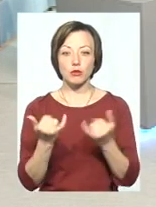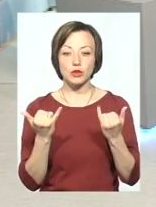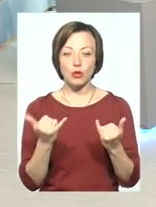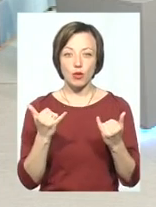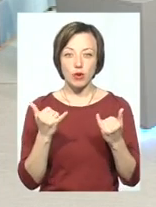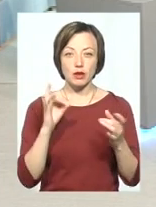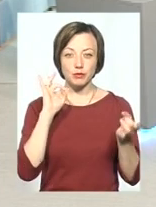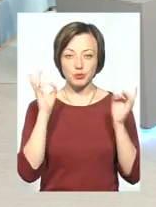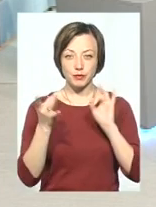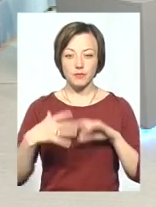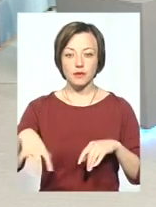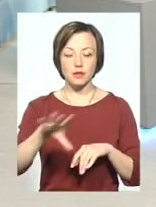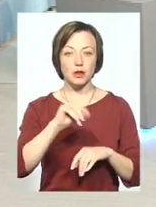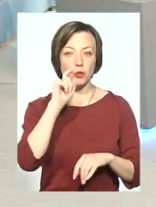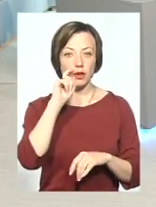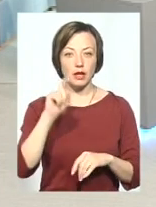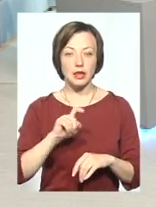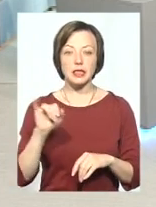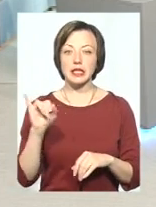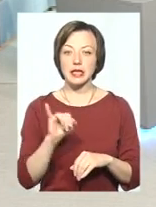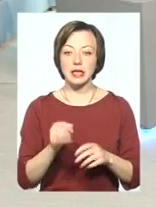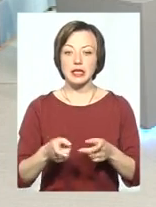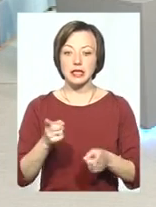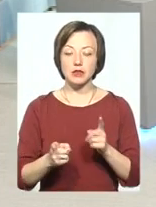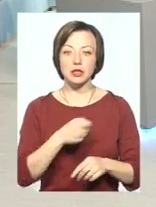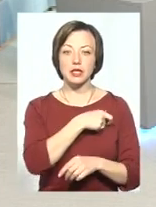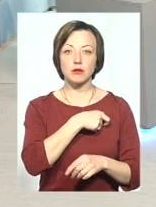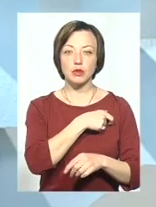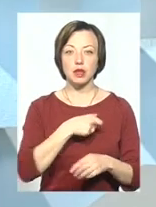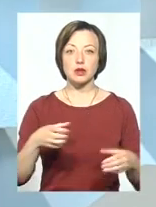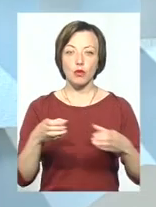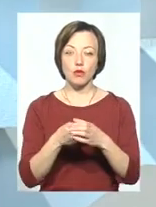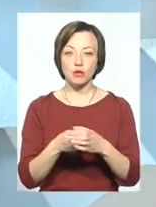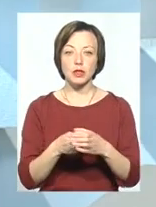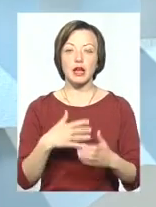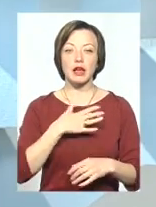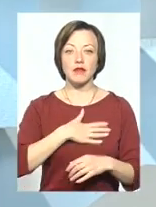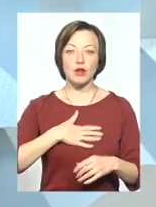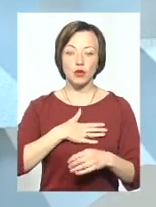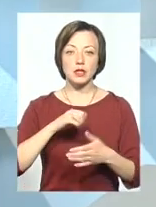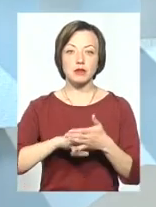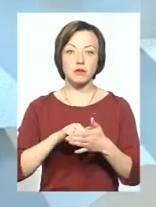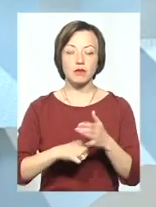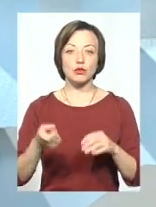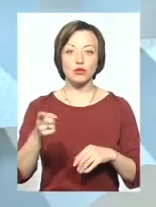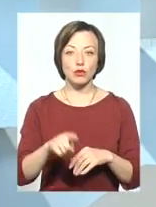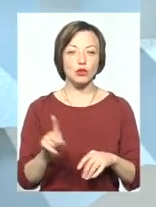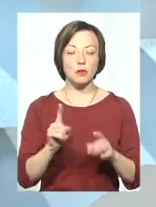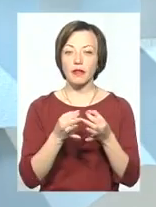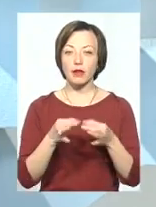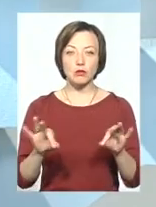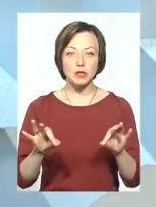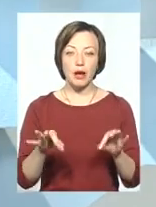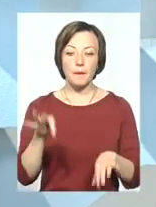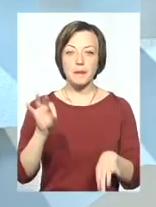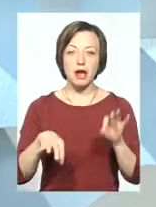на устах практично у всієї України. І дійсно депутатський корпус глибоко хвилюється з приводу того, щоби не допустити